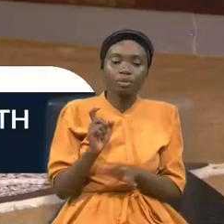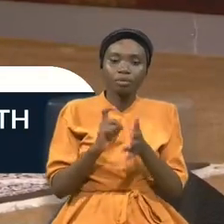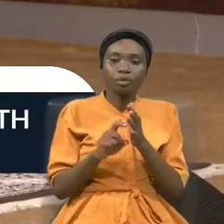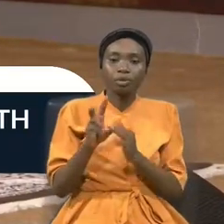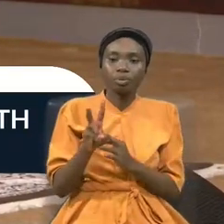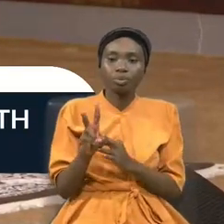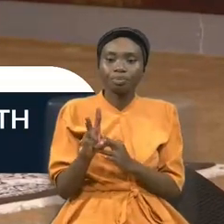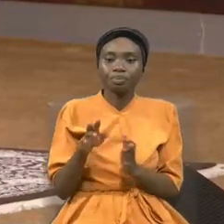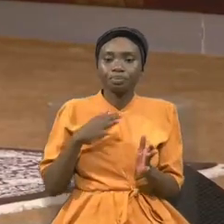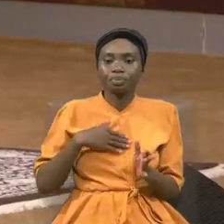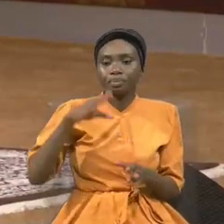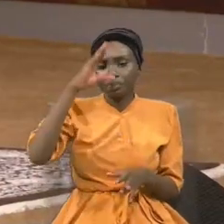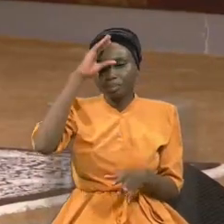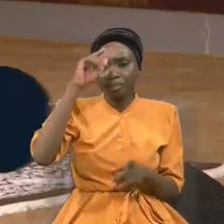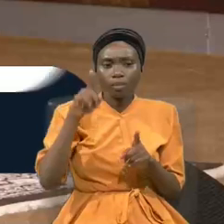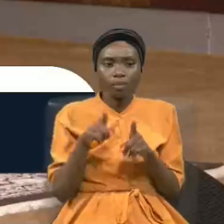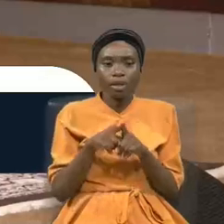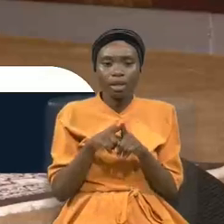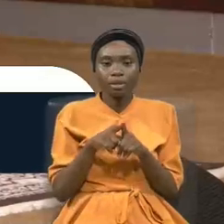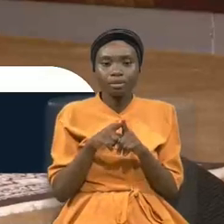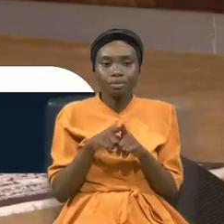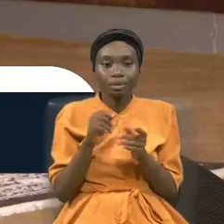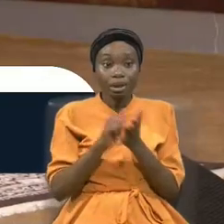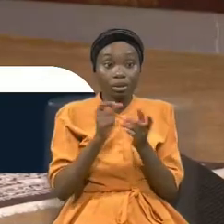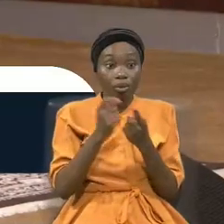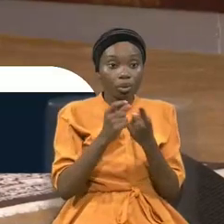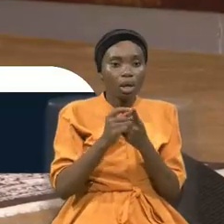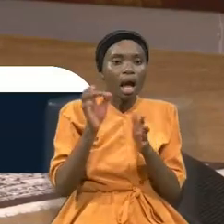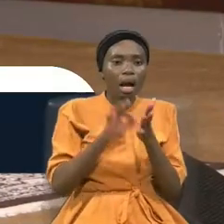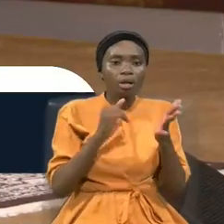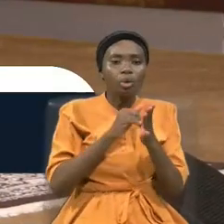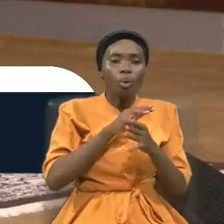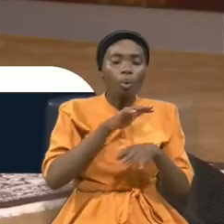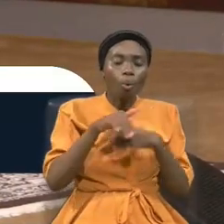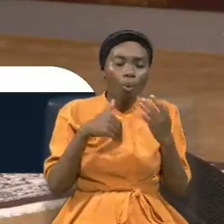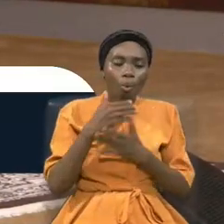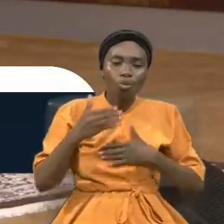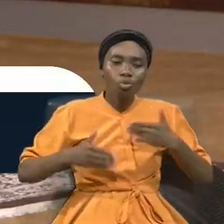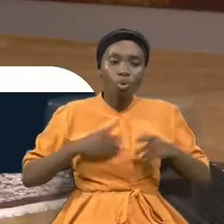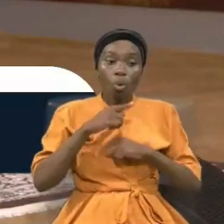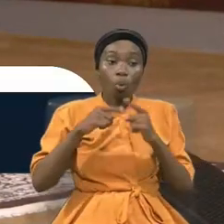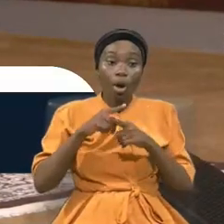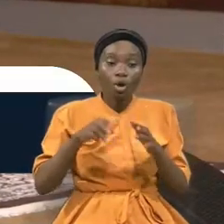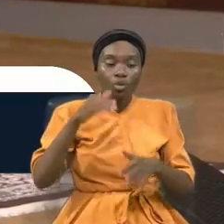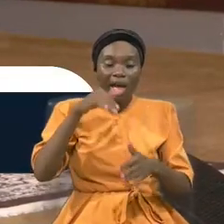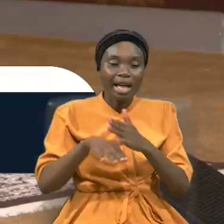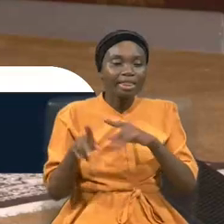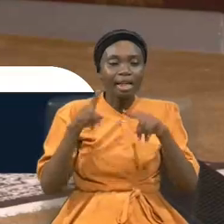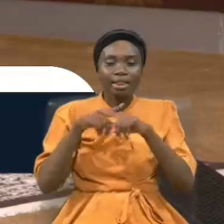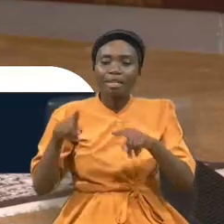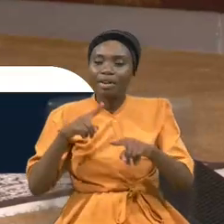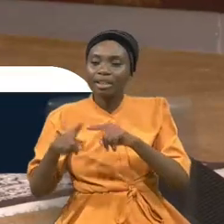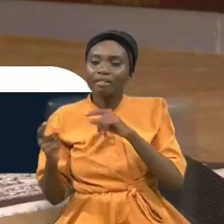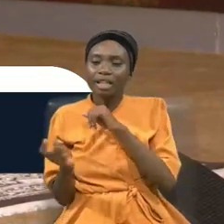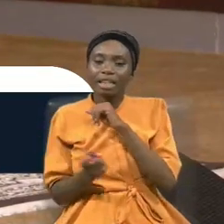Jacques 1, verset 2. Mes frères, regardez comme un sujet de joie complète les diverses épreuves